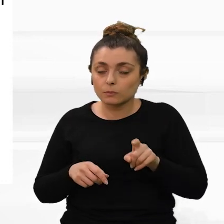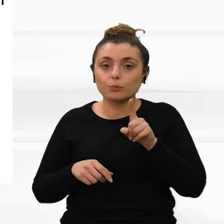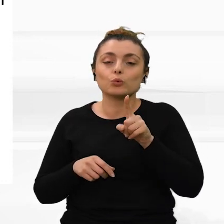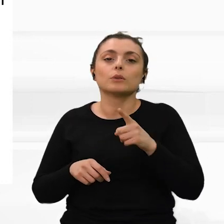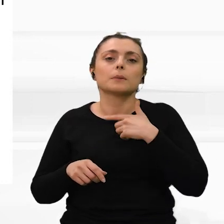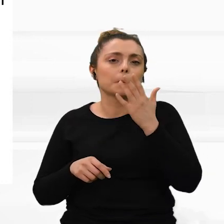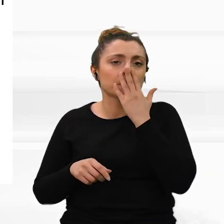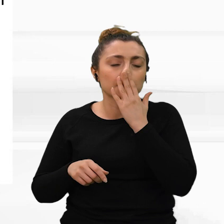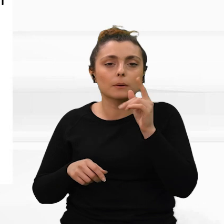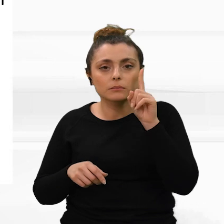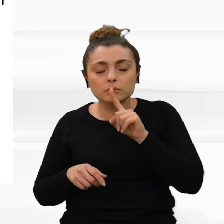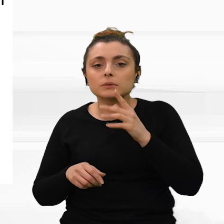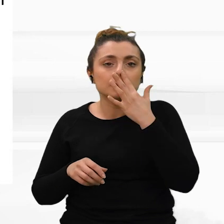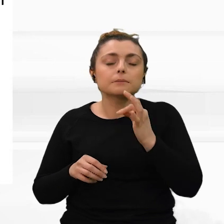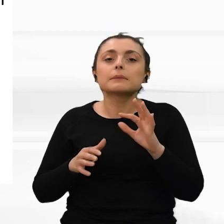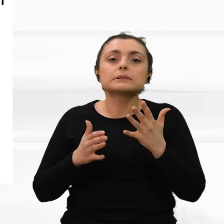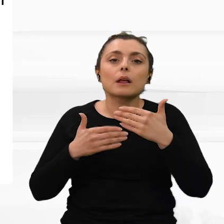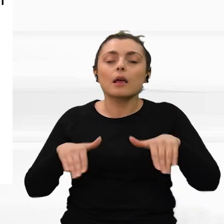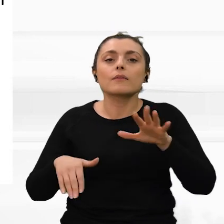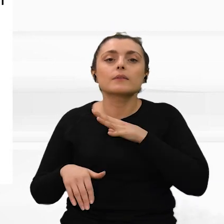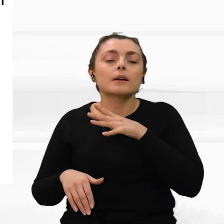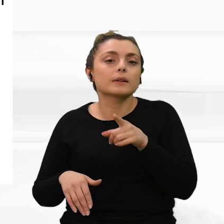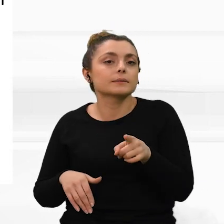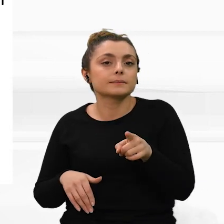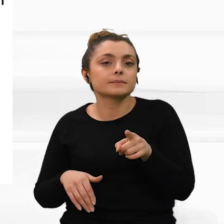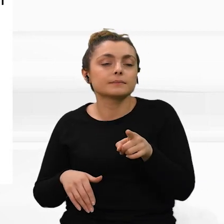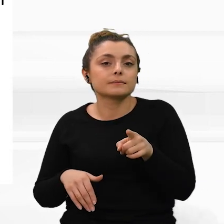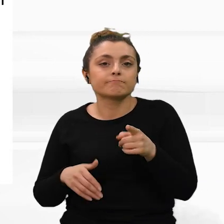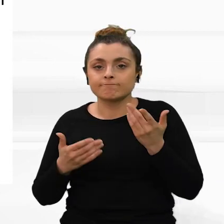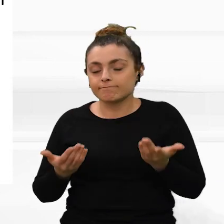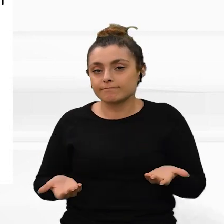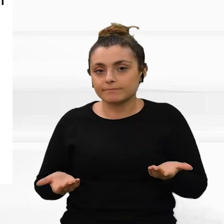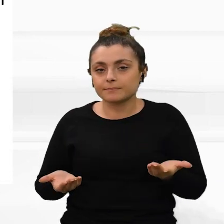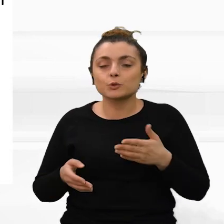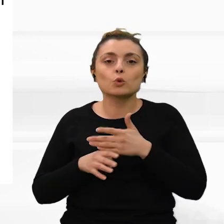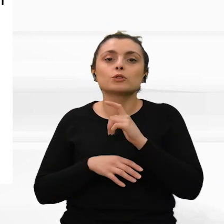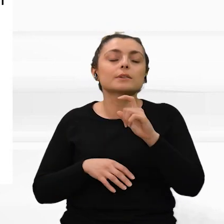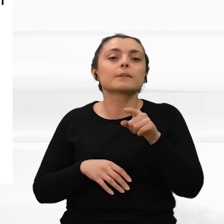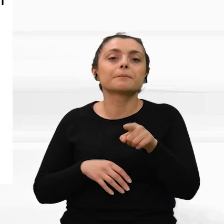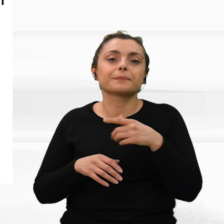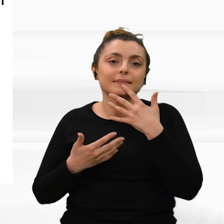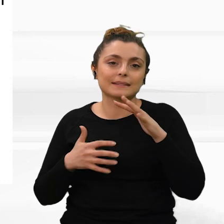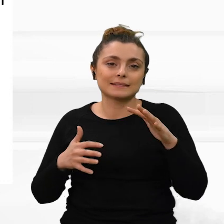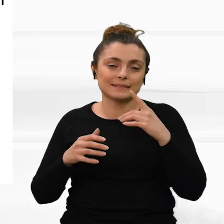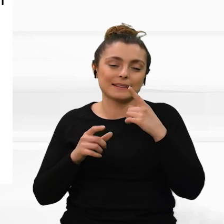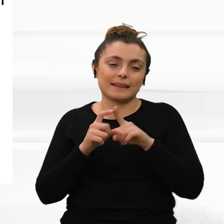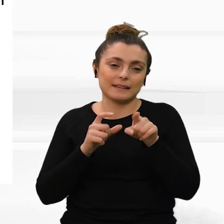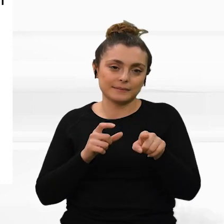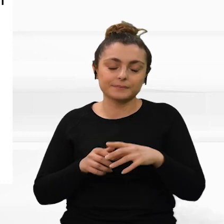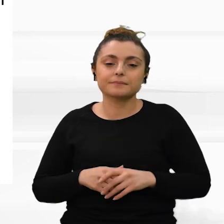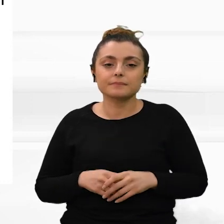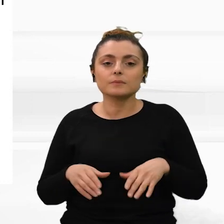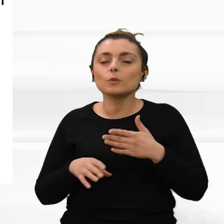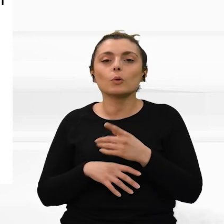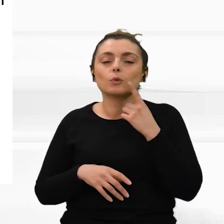Bundan kuşku duymamızı kim nasıl engelleyebilir Evet sevgili öğrenciler Doğru cevabı mız Denizli seçeneği